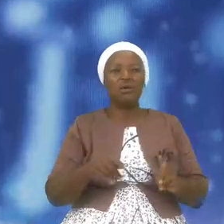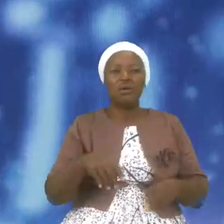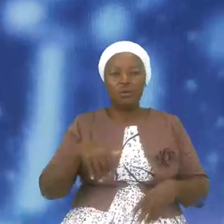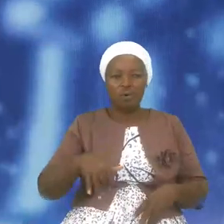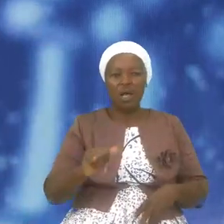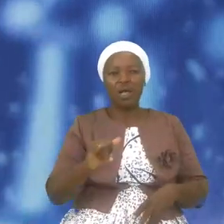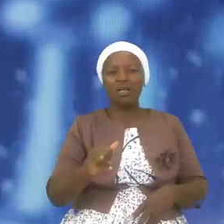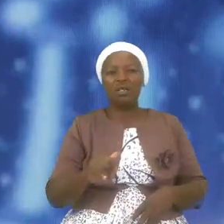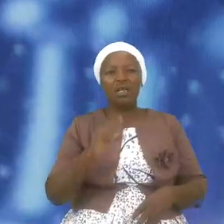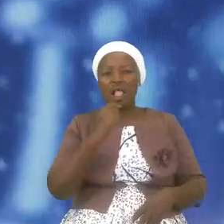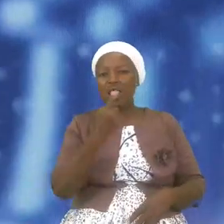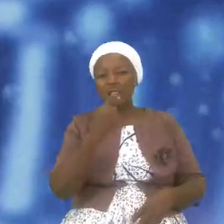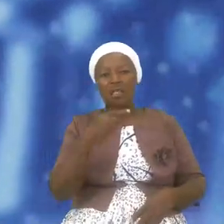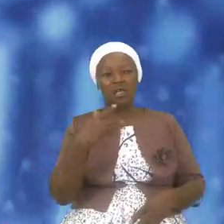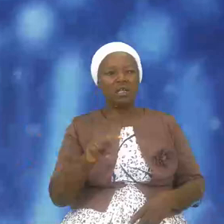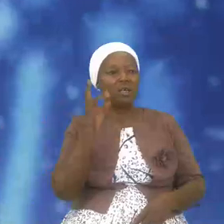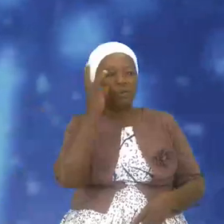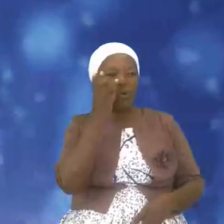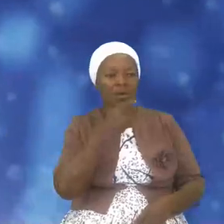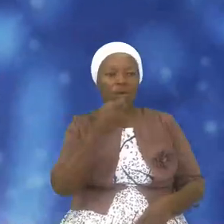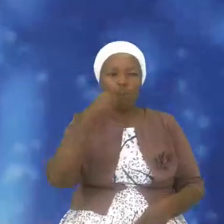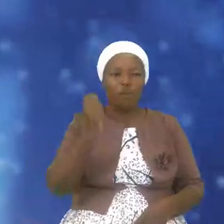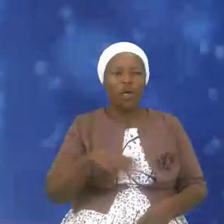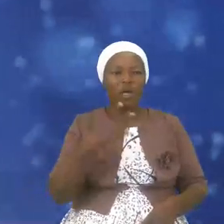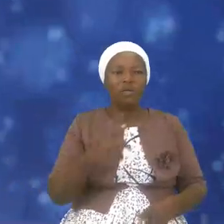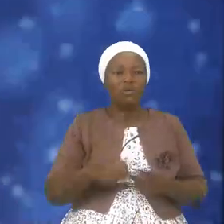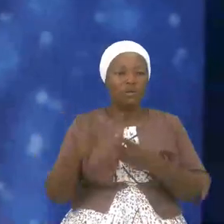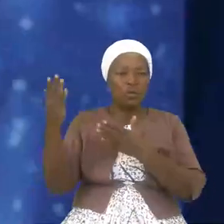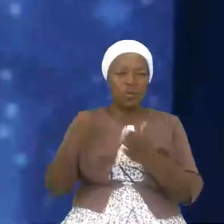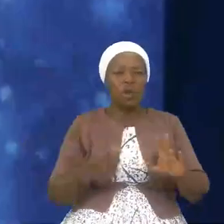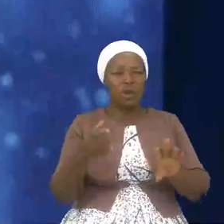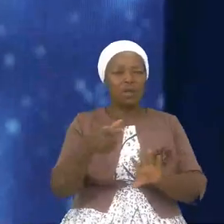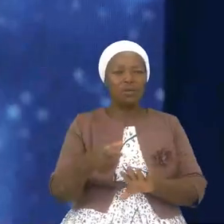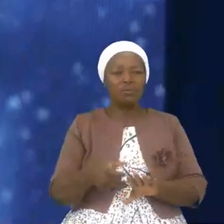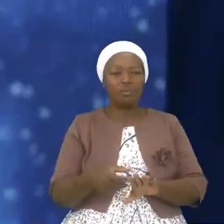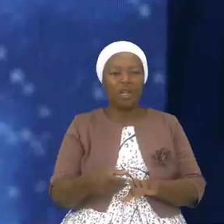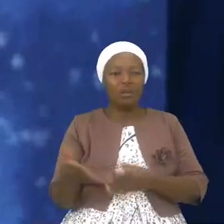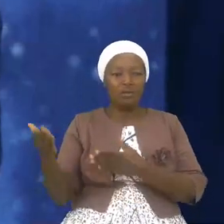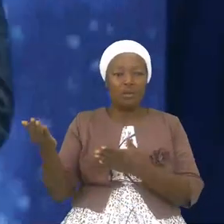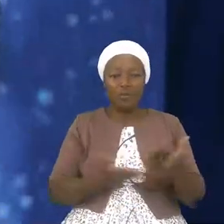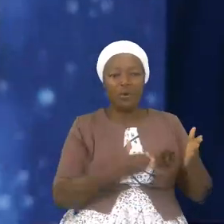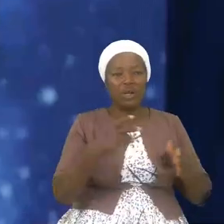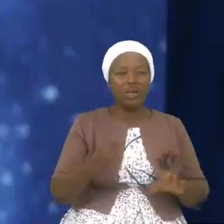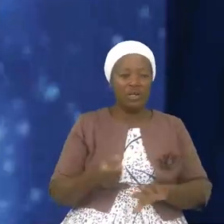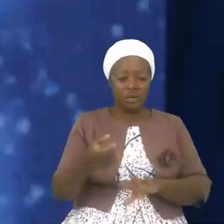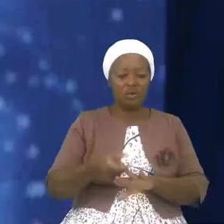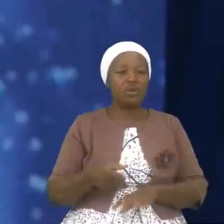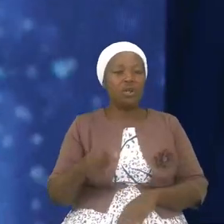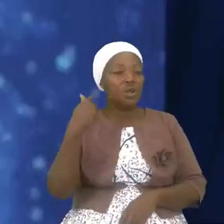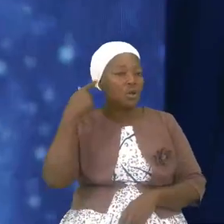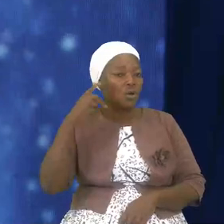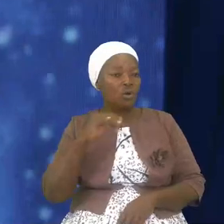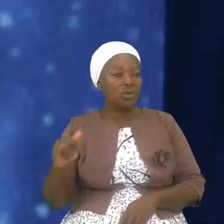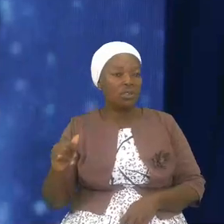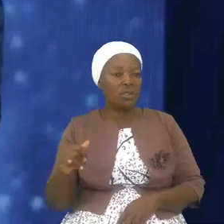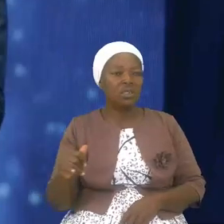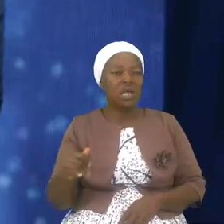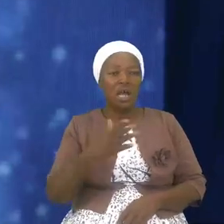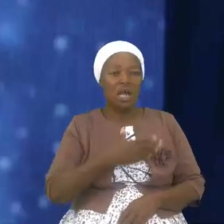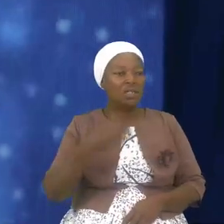d'or et d'argent que son père Nebuchadnezzar avait enlevés du temple de